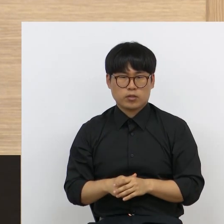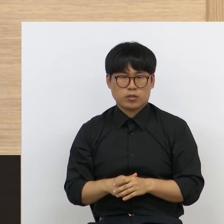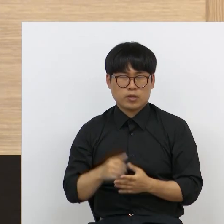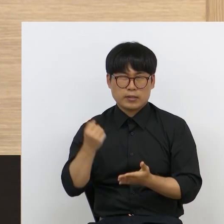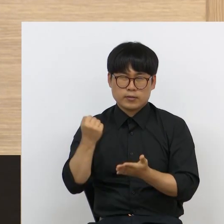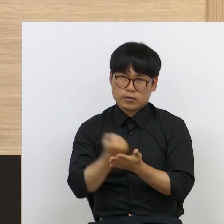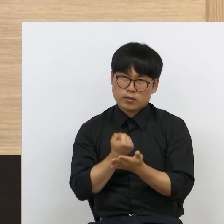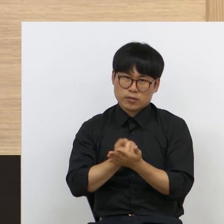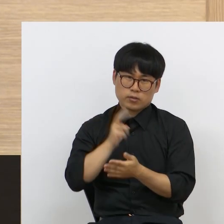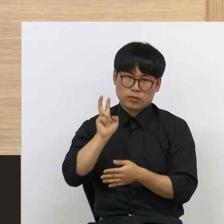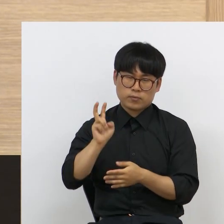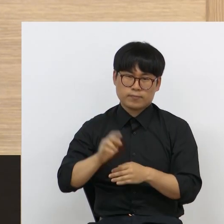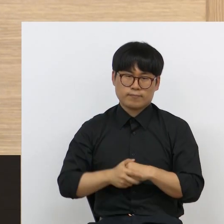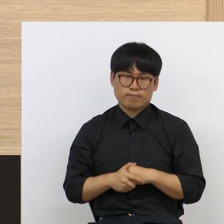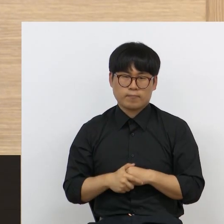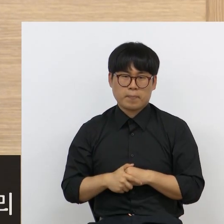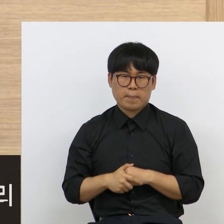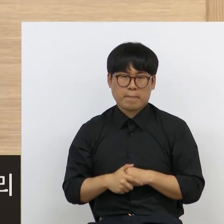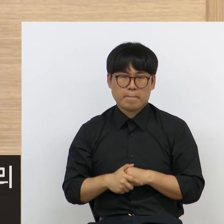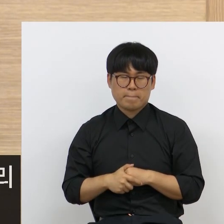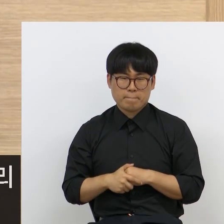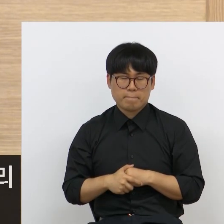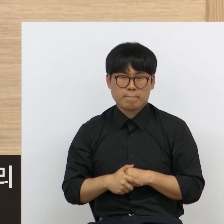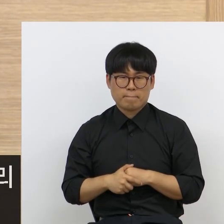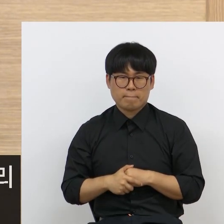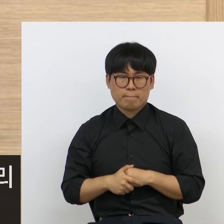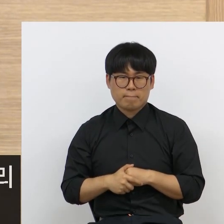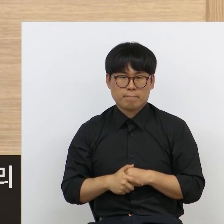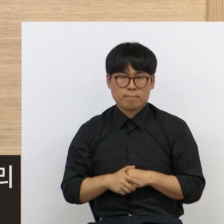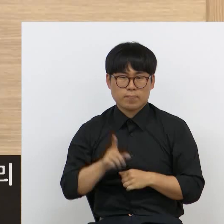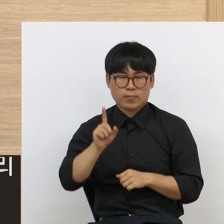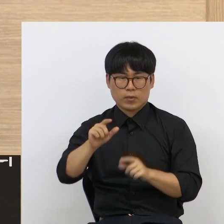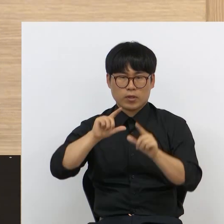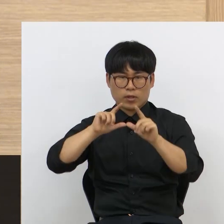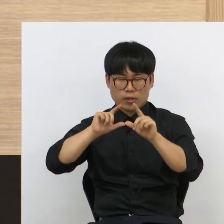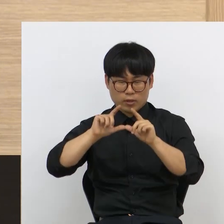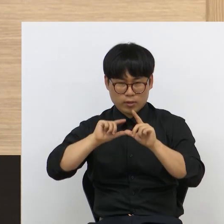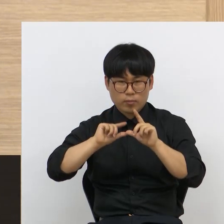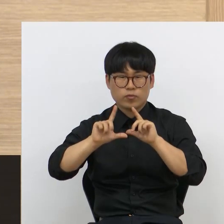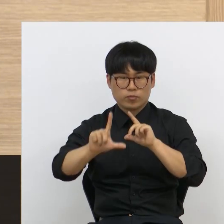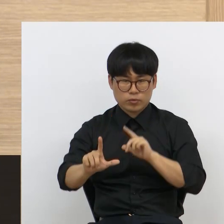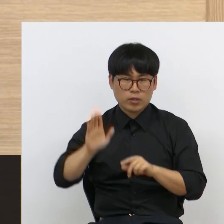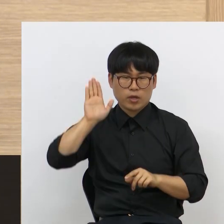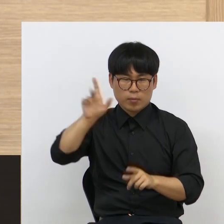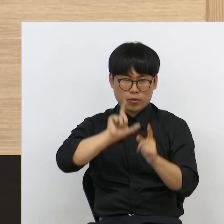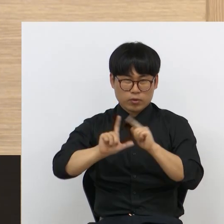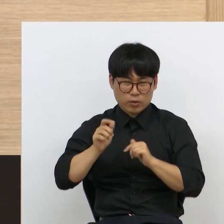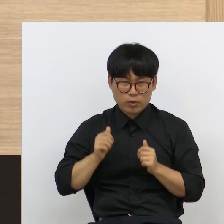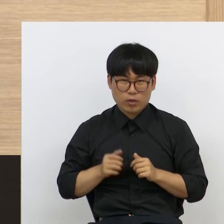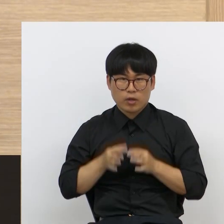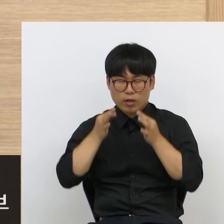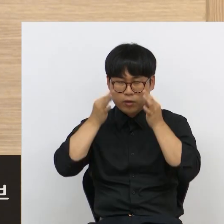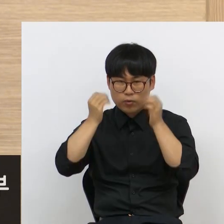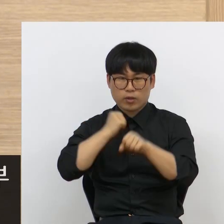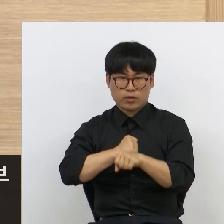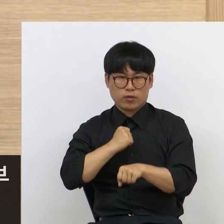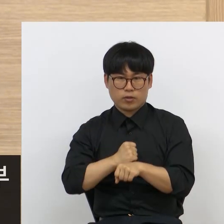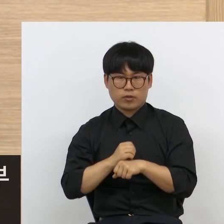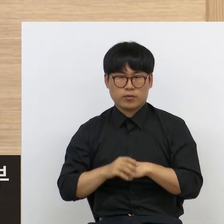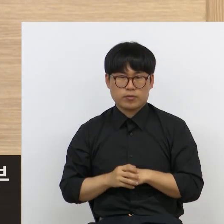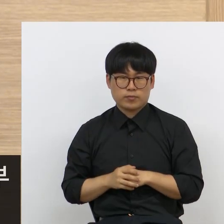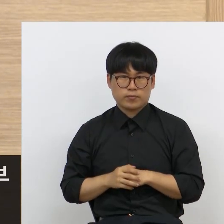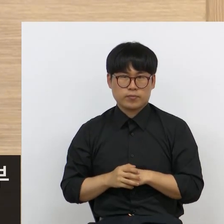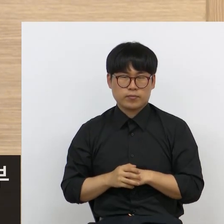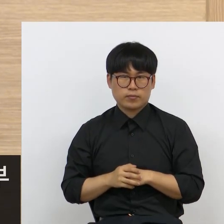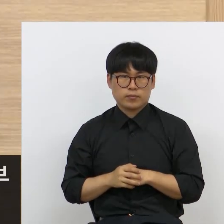안타까운데 뭐 한 번에 배부를 수는 없지만 이런 부분이 앞으로 우리가 좀 더 노력을 해서 어떤